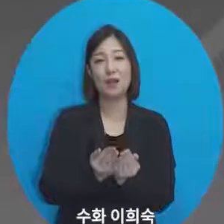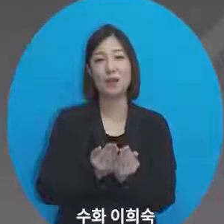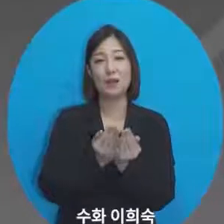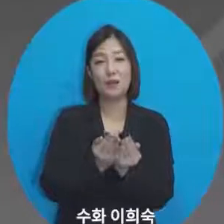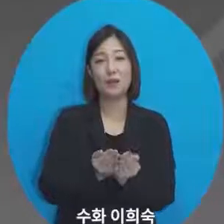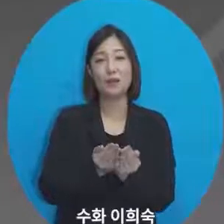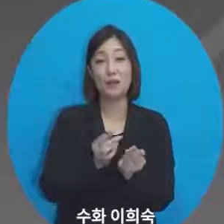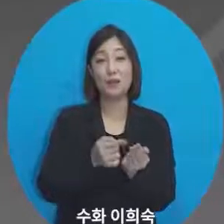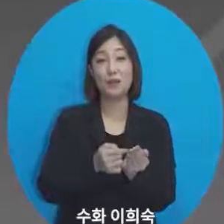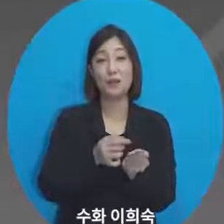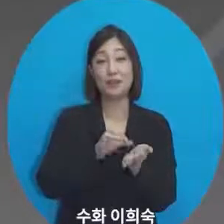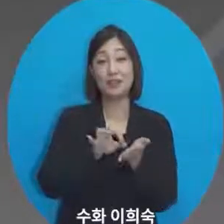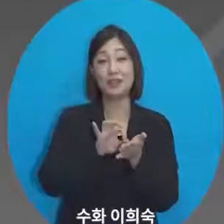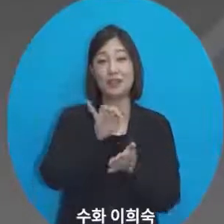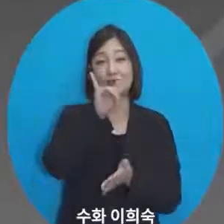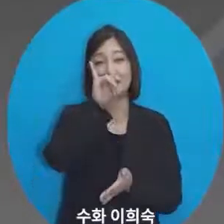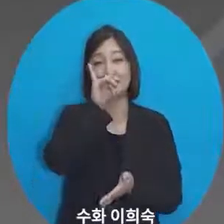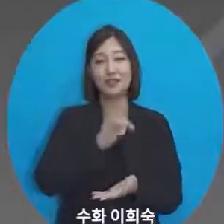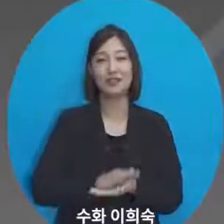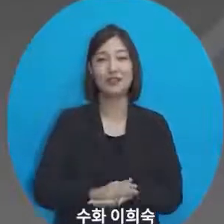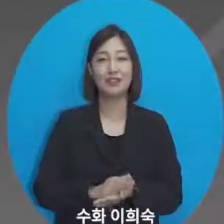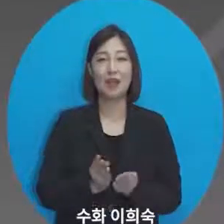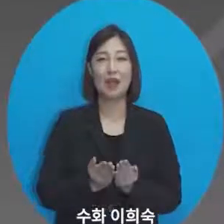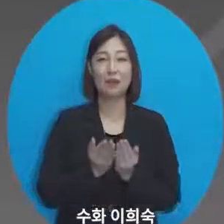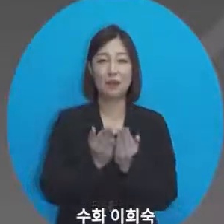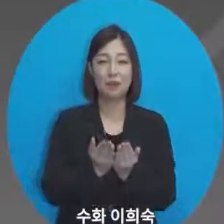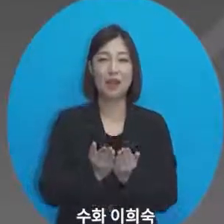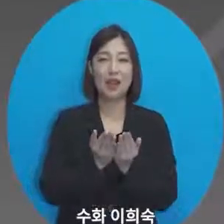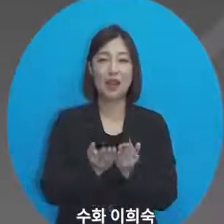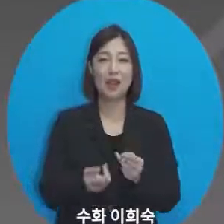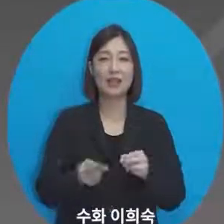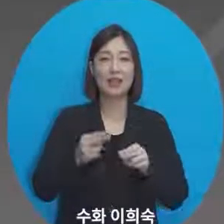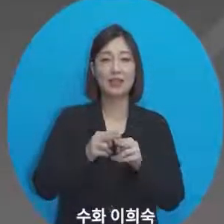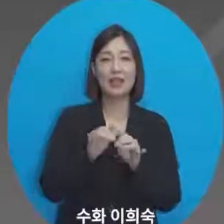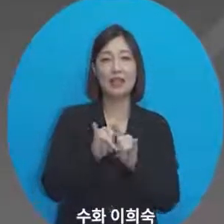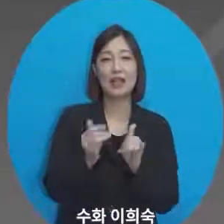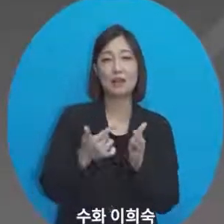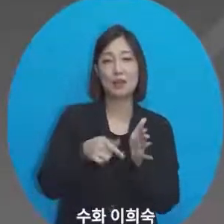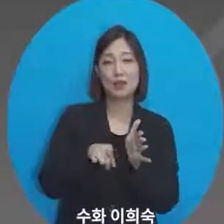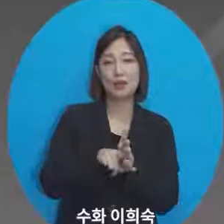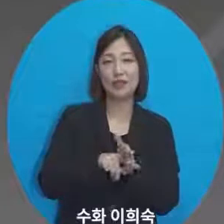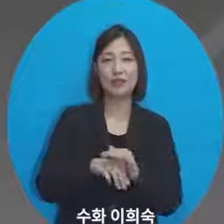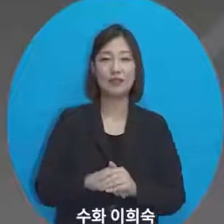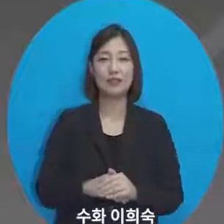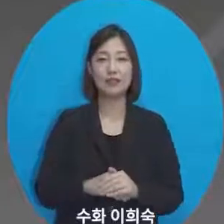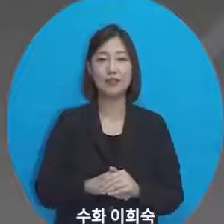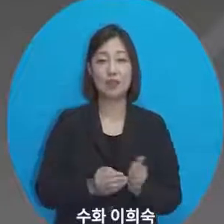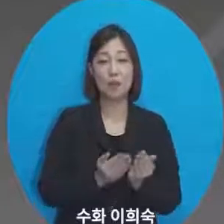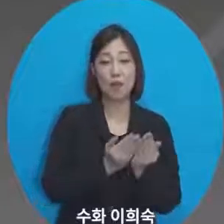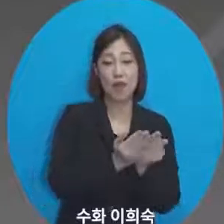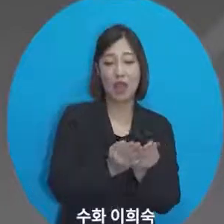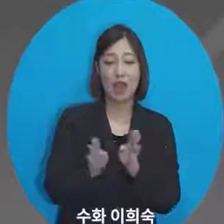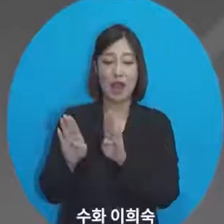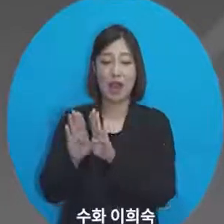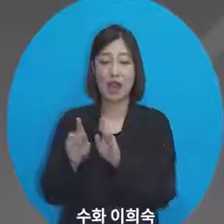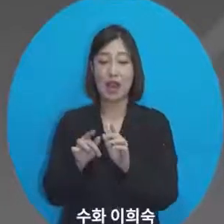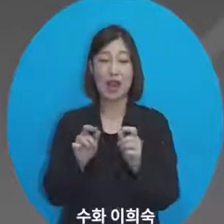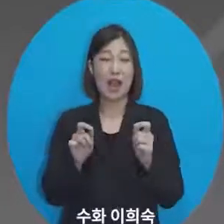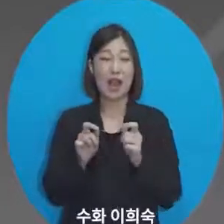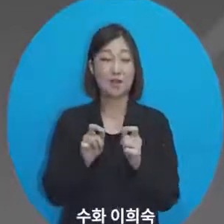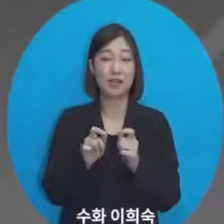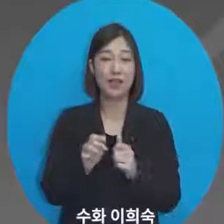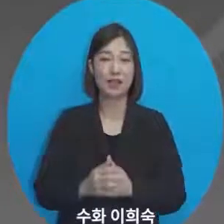경우에는 선박 이용자를 위해서 공항 내부까지 넓게 확장된 그런 무장애